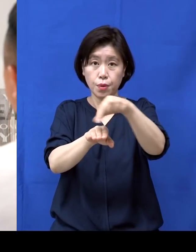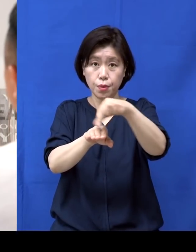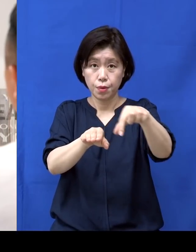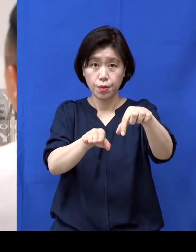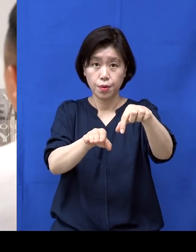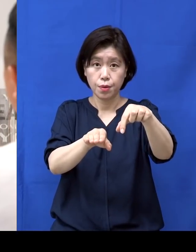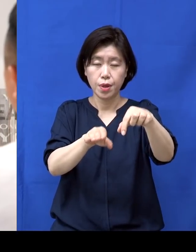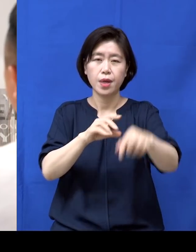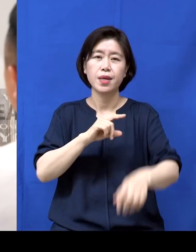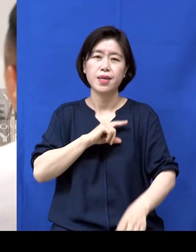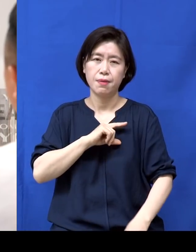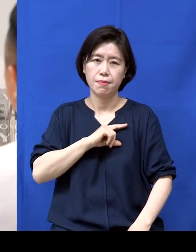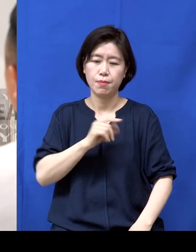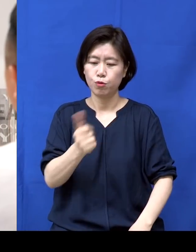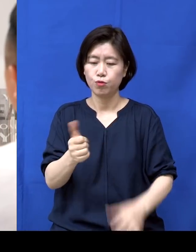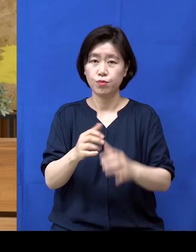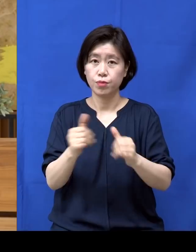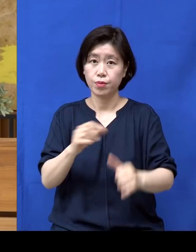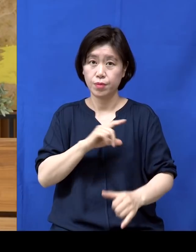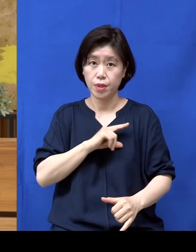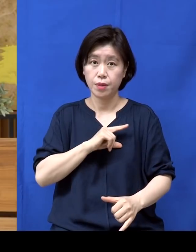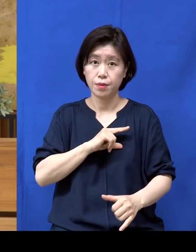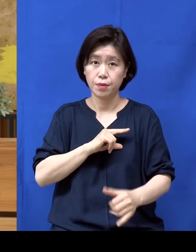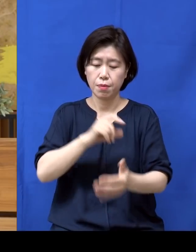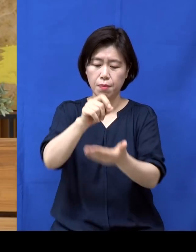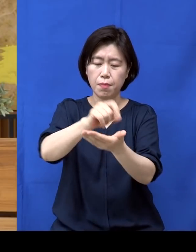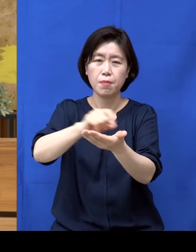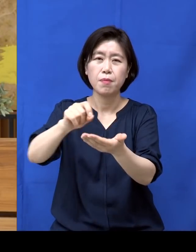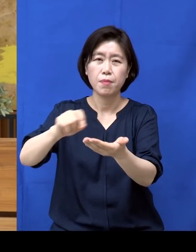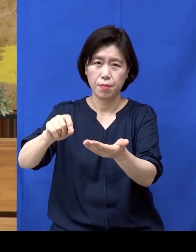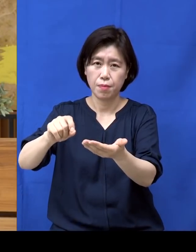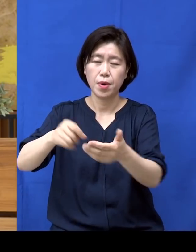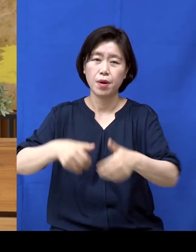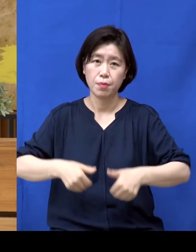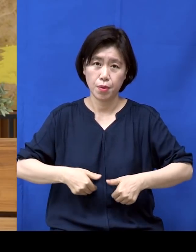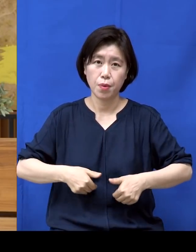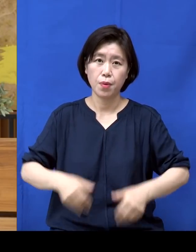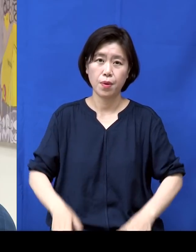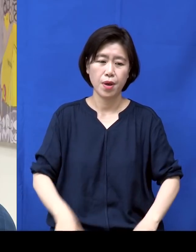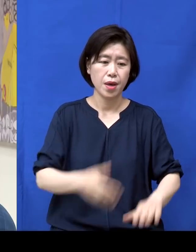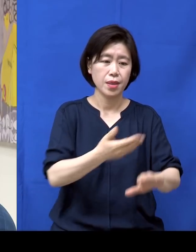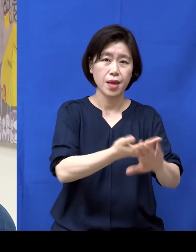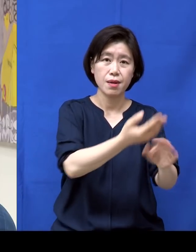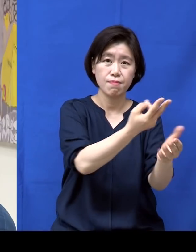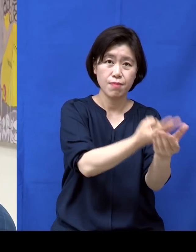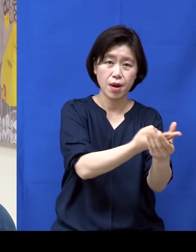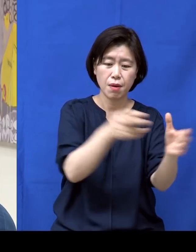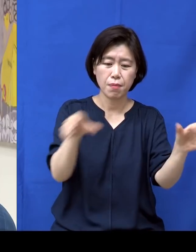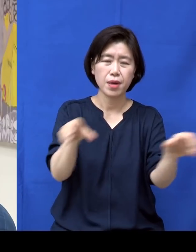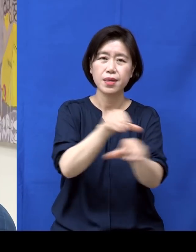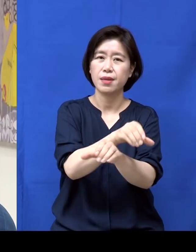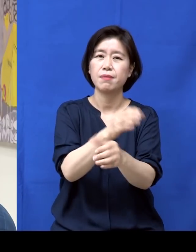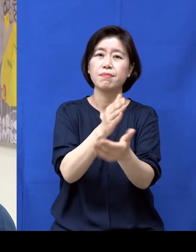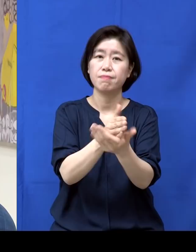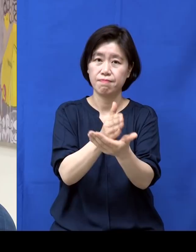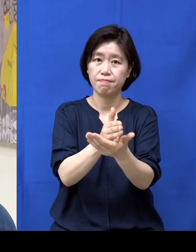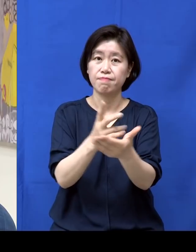돼요. 왜냐하면 발인할 때 뒤바뀌는 일이 없도록. 예. 그래서 고인의 이름을 쓰는데 상주가 쓰거든요.